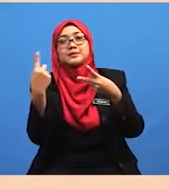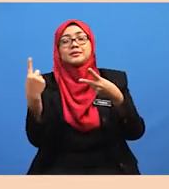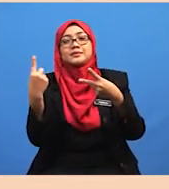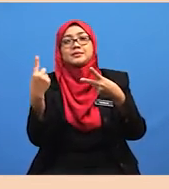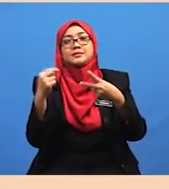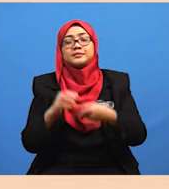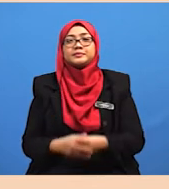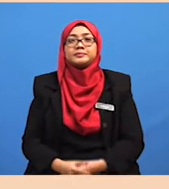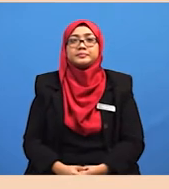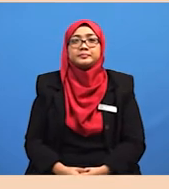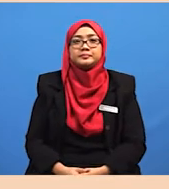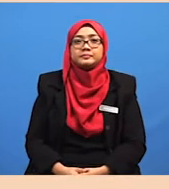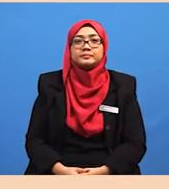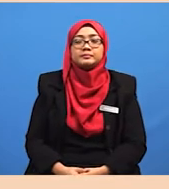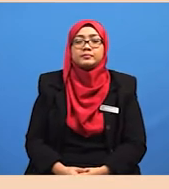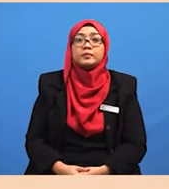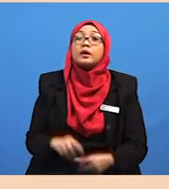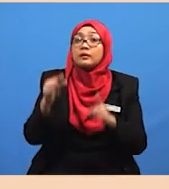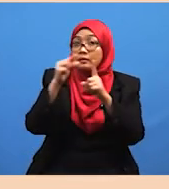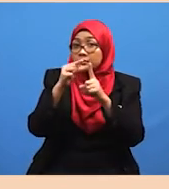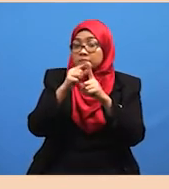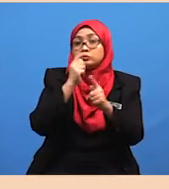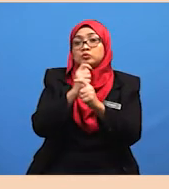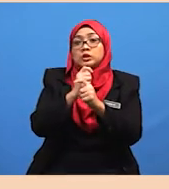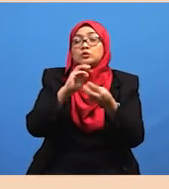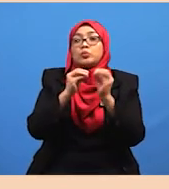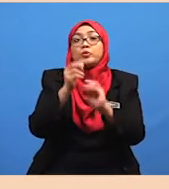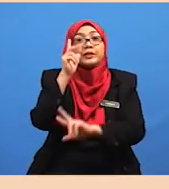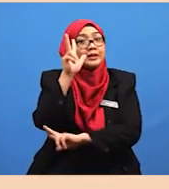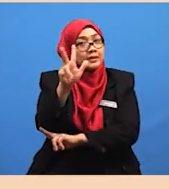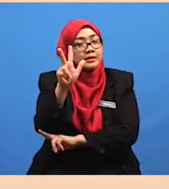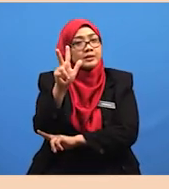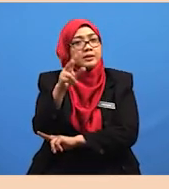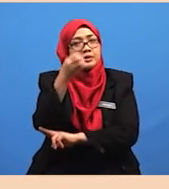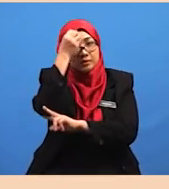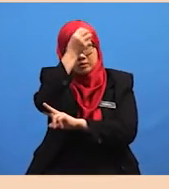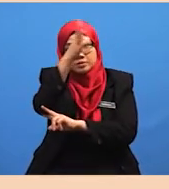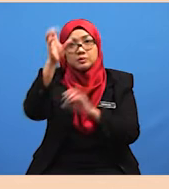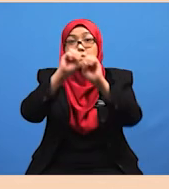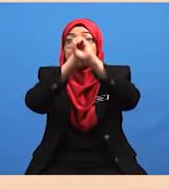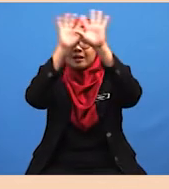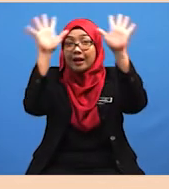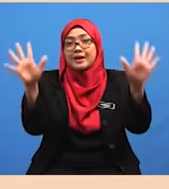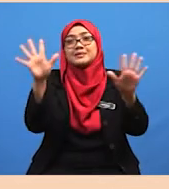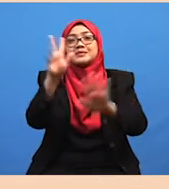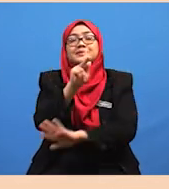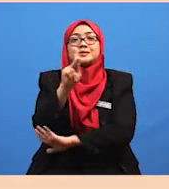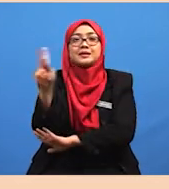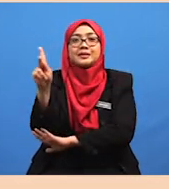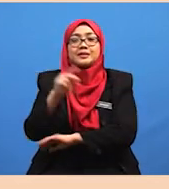lengkap kata tugas ketipu yaitu jelas gak